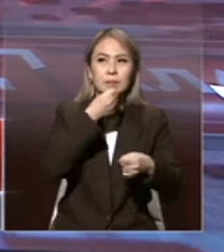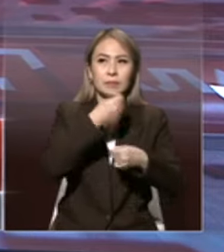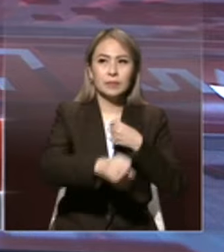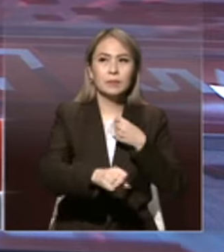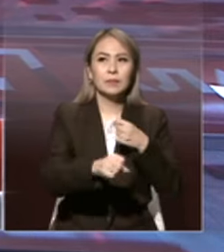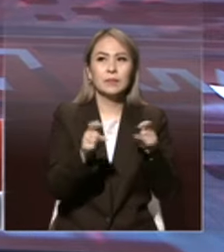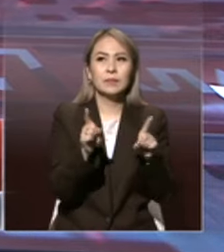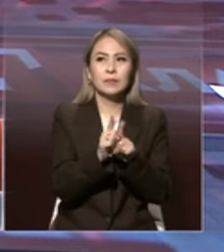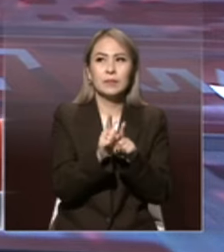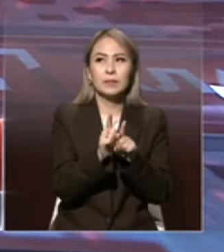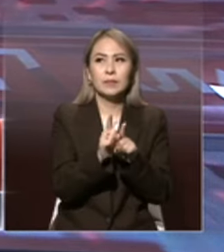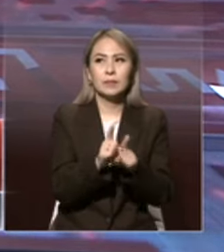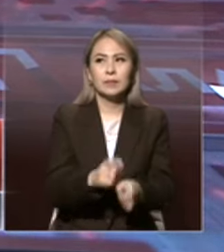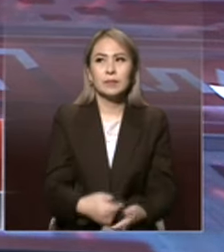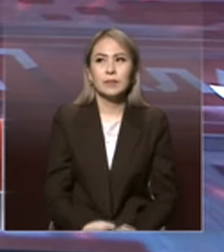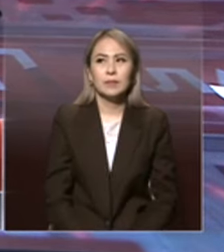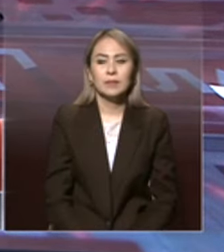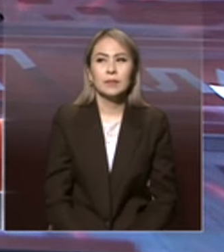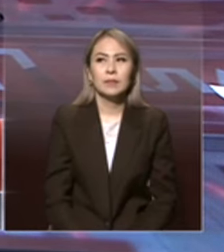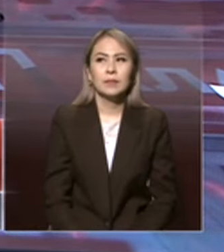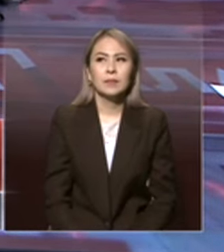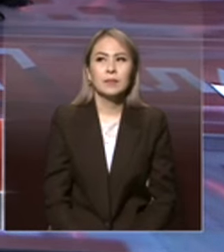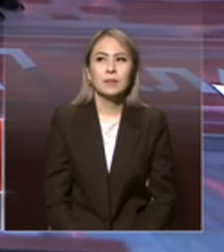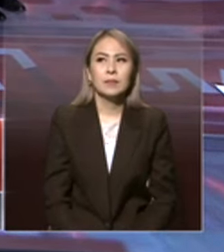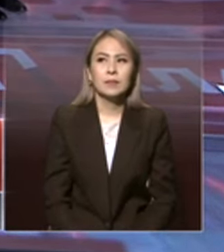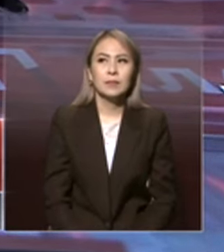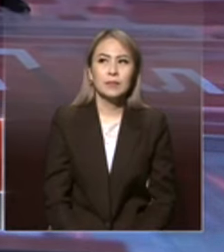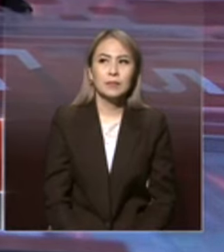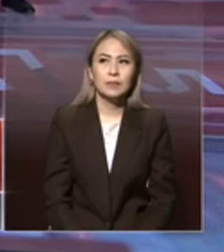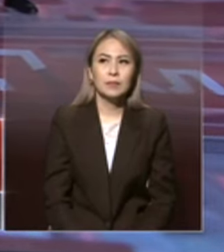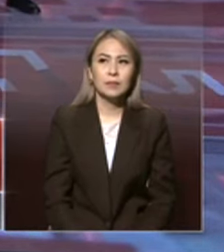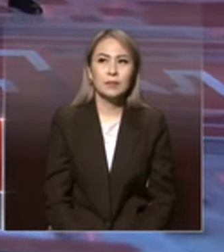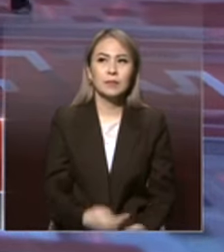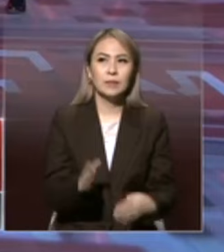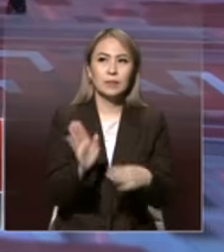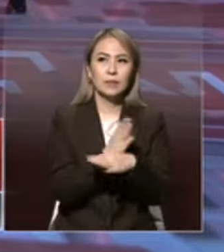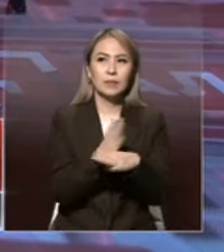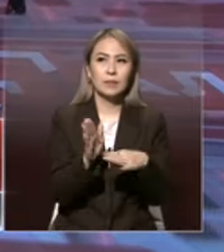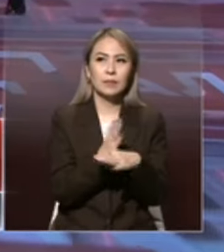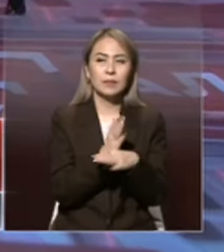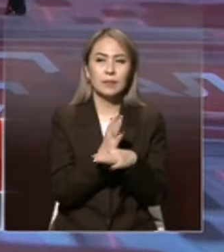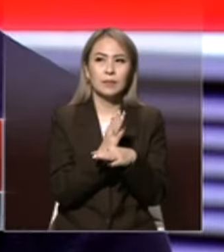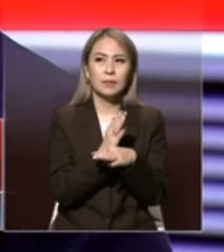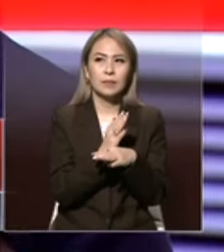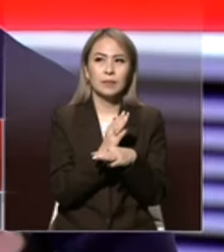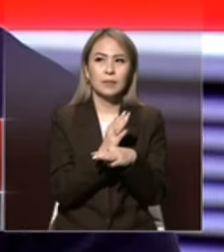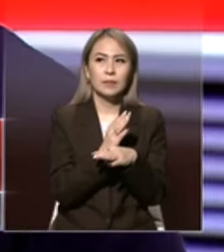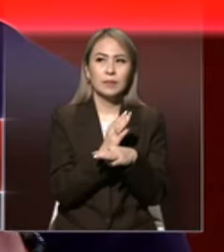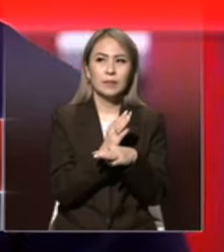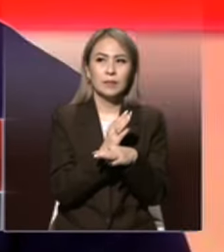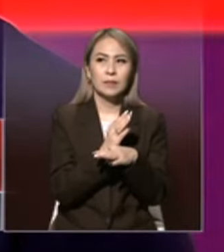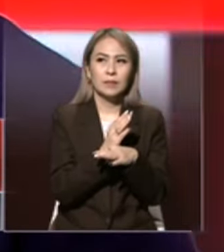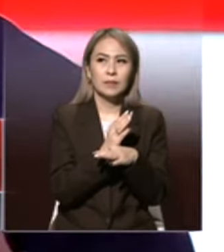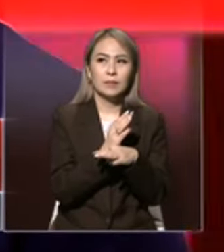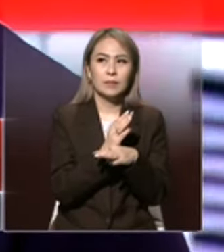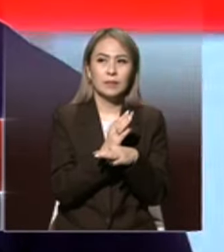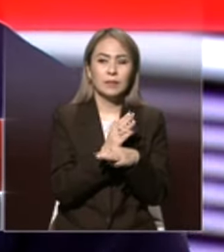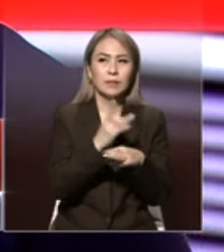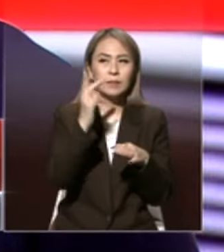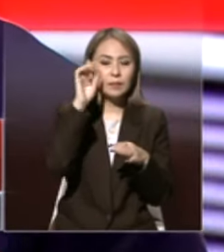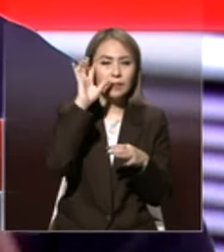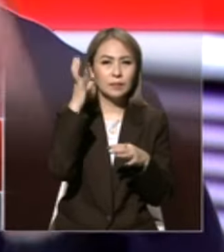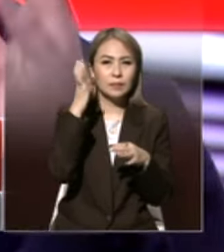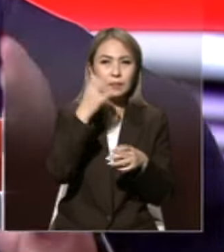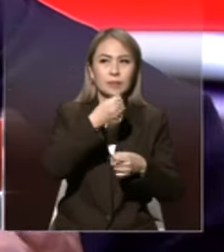соңғы стадия. Құрметті әріптестер, біз мынаны ажыратып алайық. Ержан мырза. Ер азаматтардың